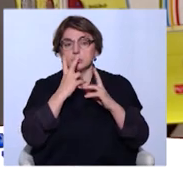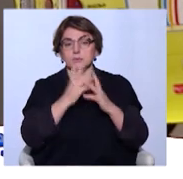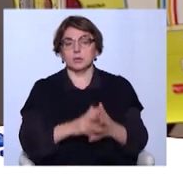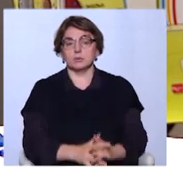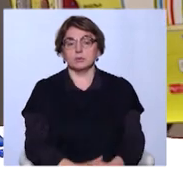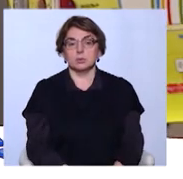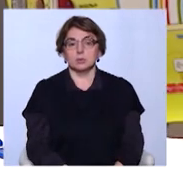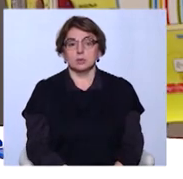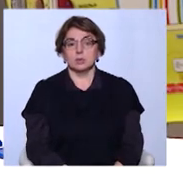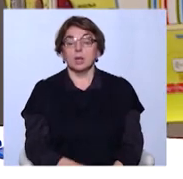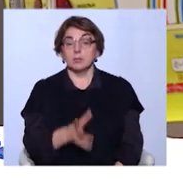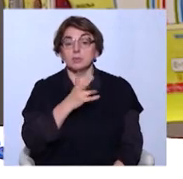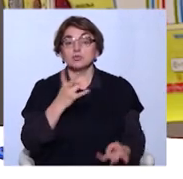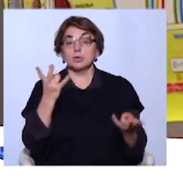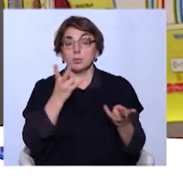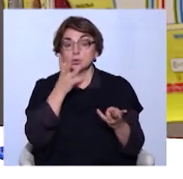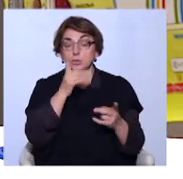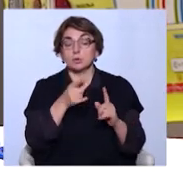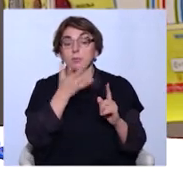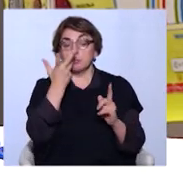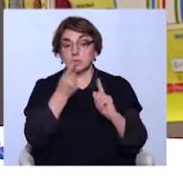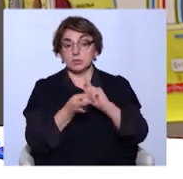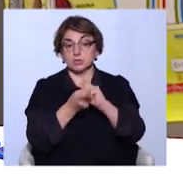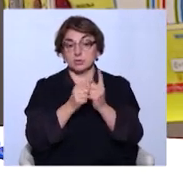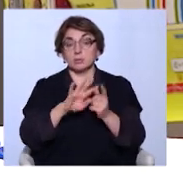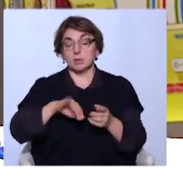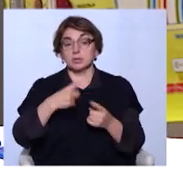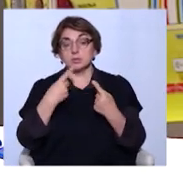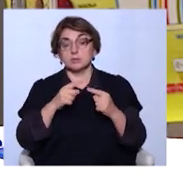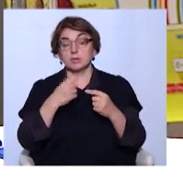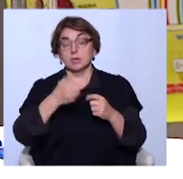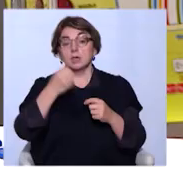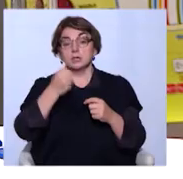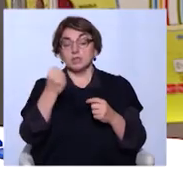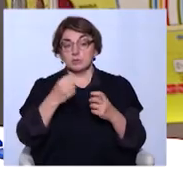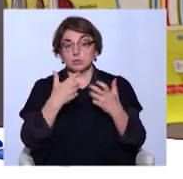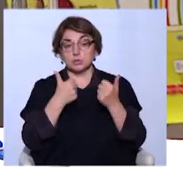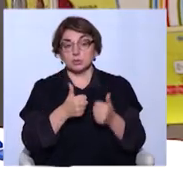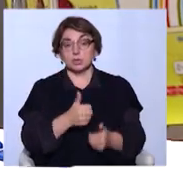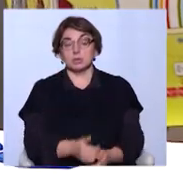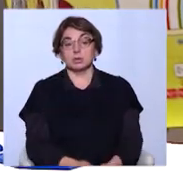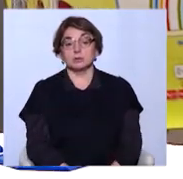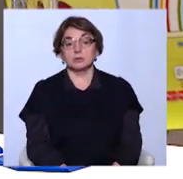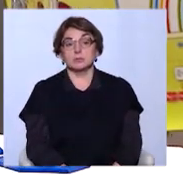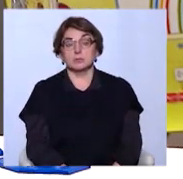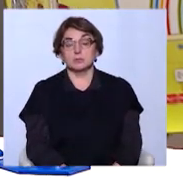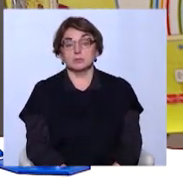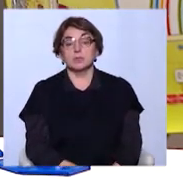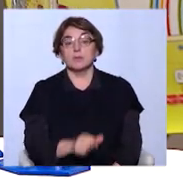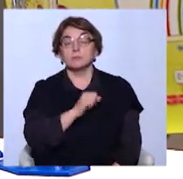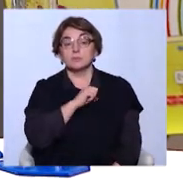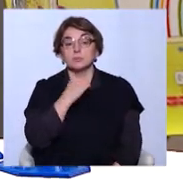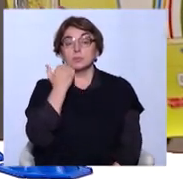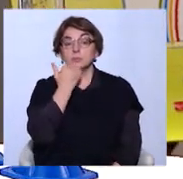მოხდება. ამას ჭირდება დრო და სანამ ის სფერ შეიცვლის, ჩვენ მანამდე პირველ რეაქციას გავარჩევთ. ნივთიერება